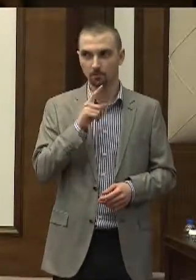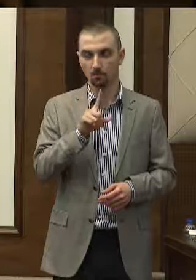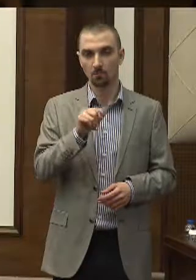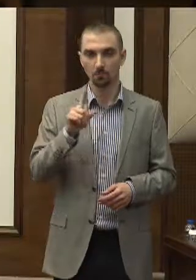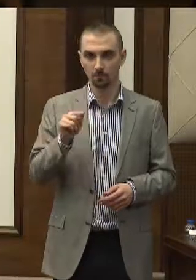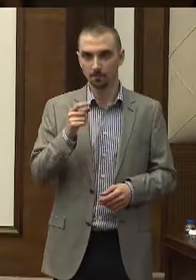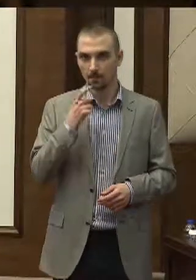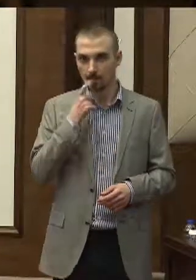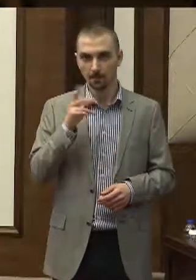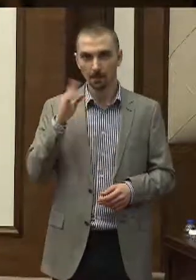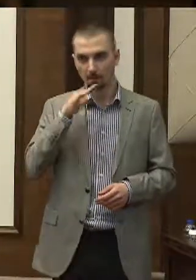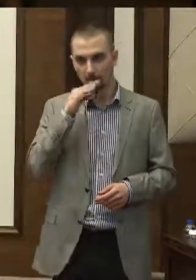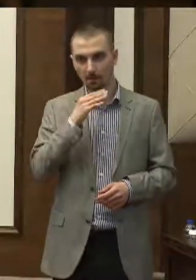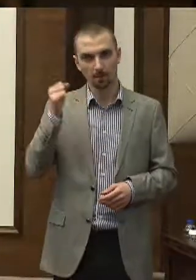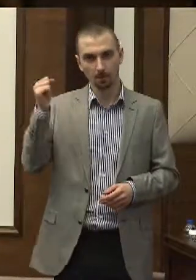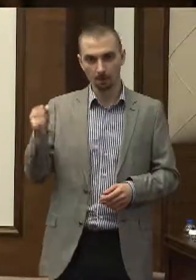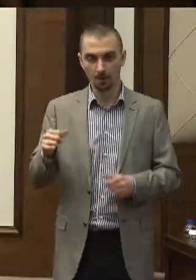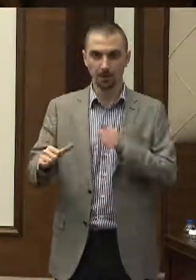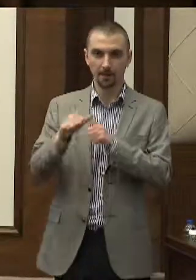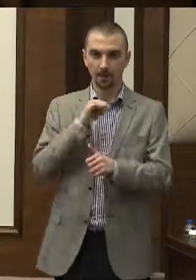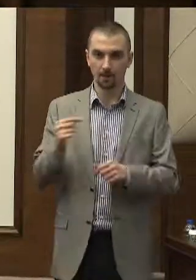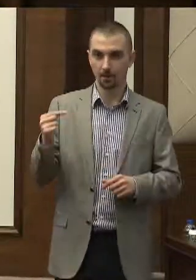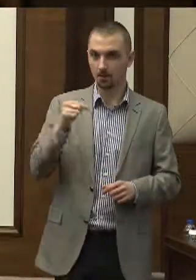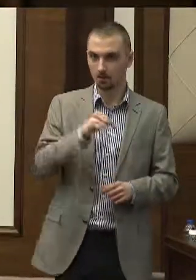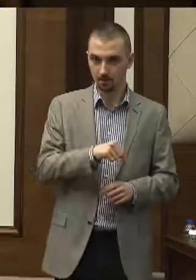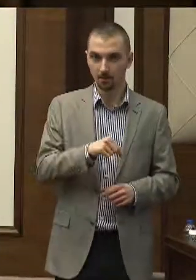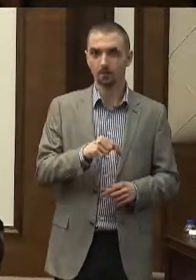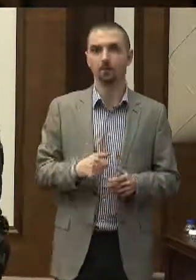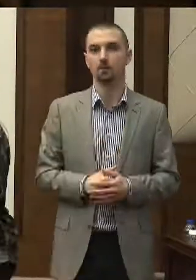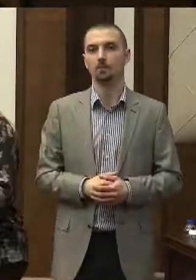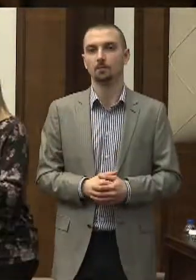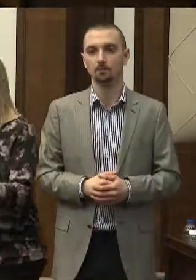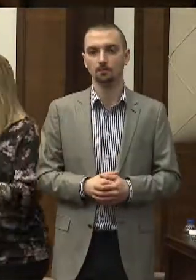11 yıl Mısır'da sürgünde kaldıktan sonra dönüşünde der ki,